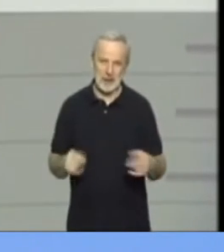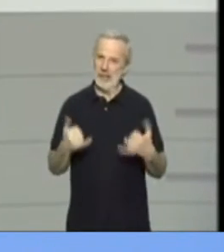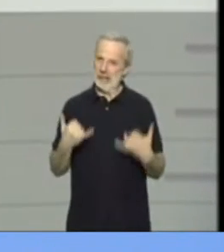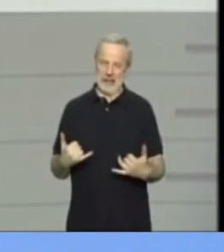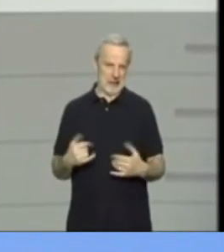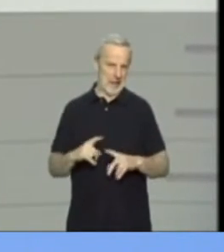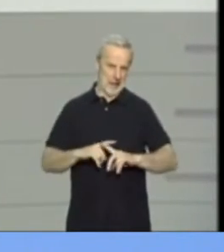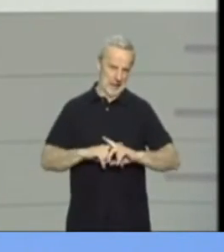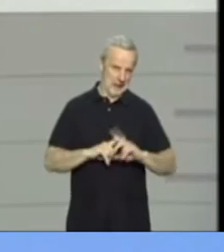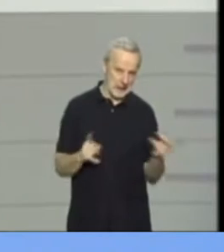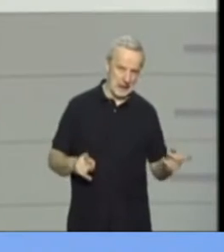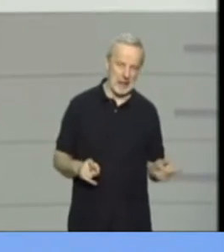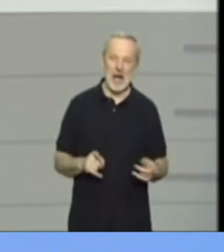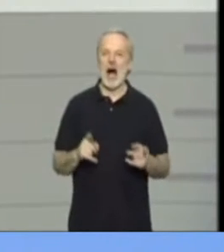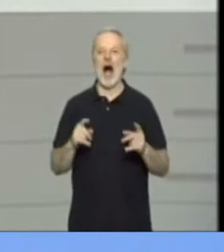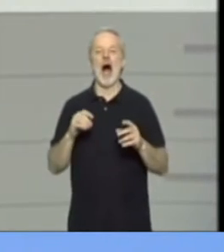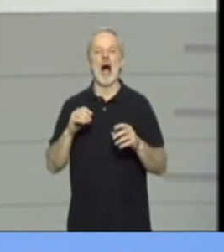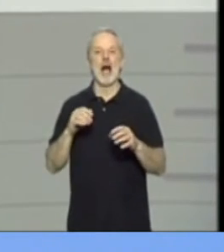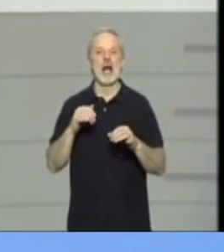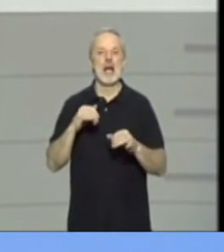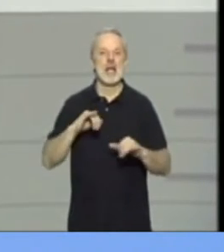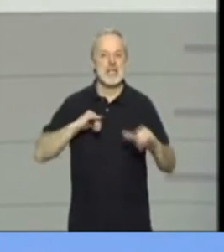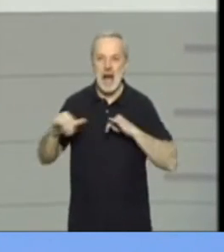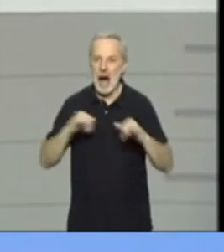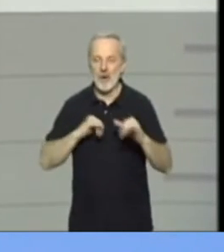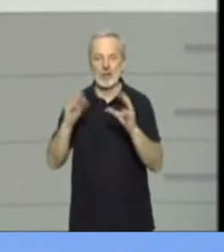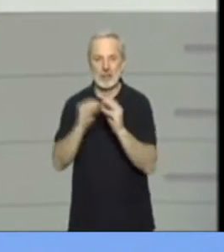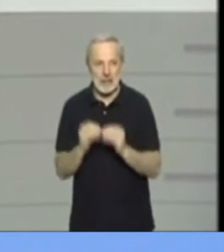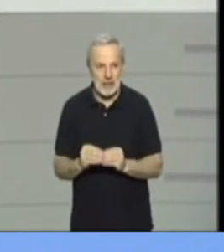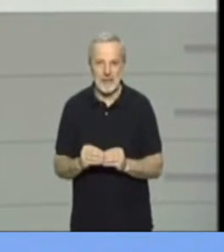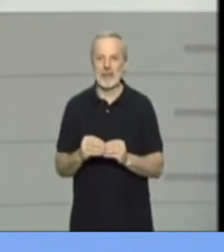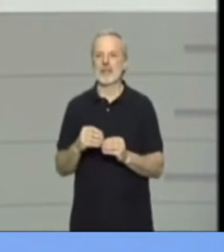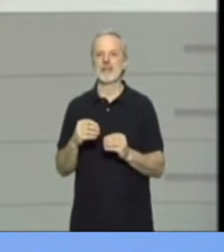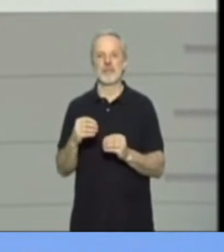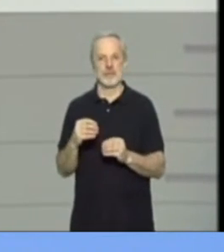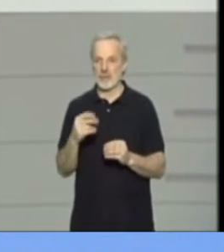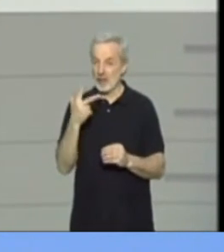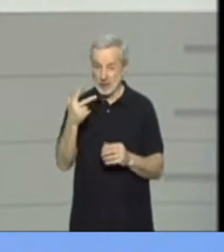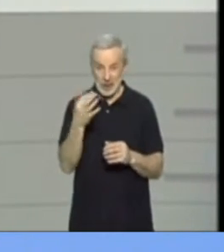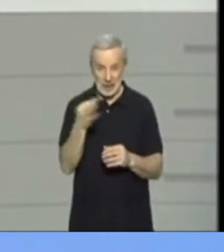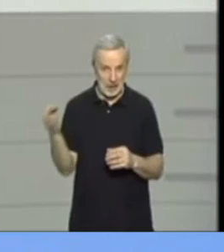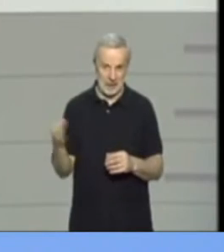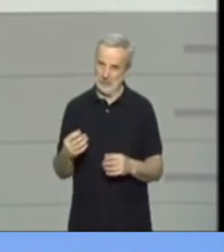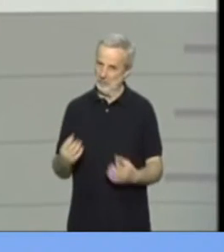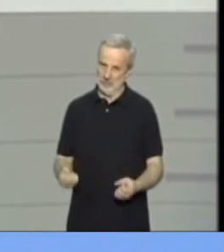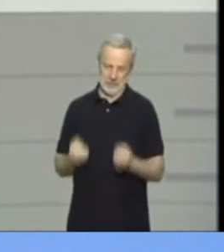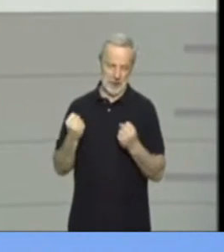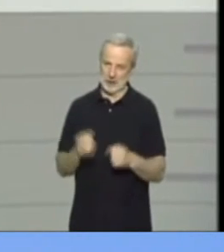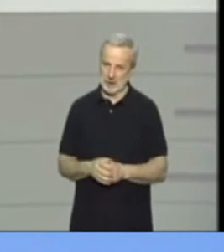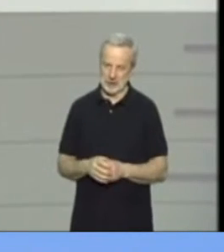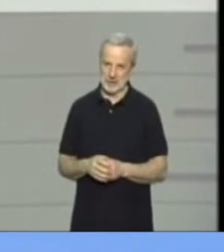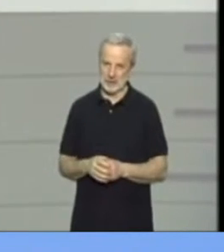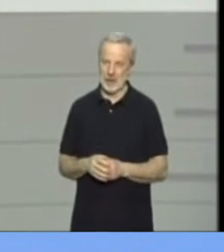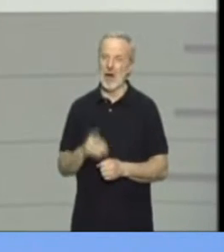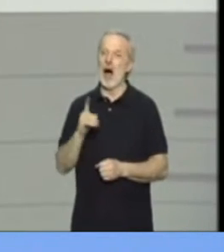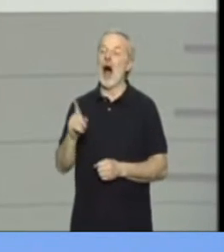země, spoustu etap, a dát dohromady třídenní závod je opravdu rozdíl. Nicméně my